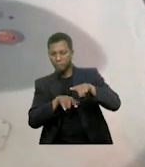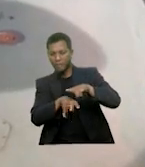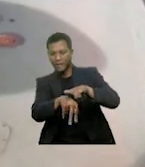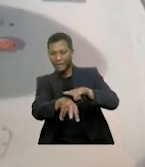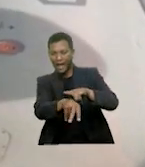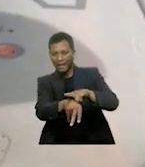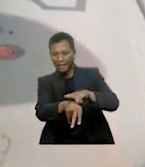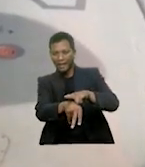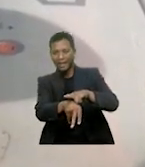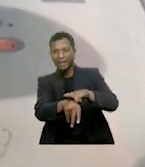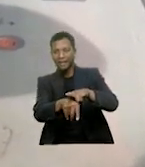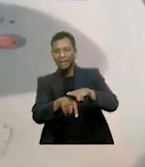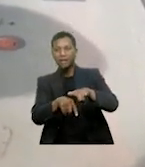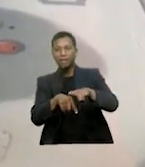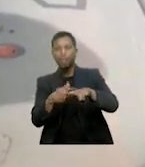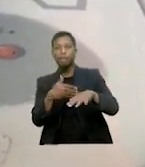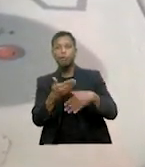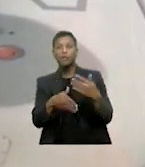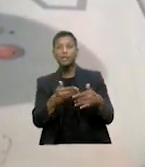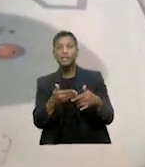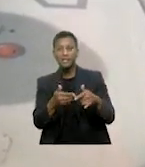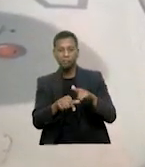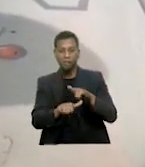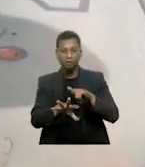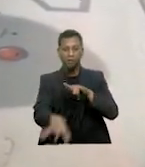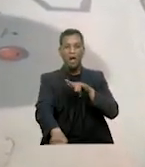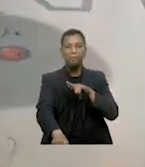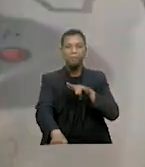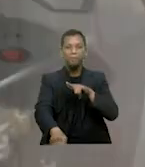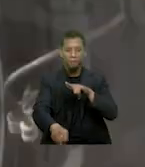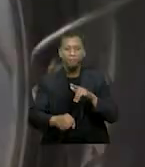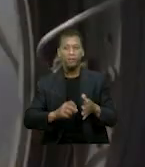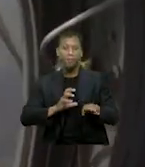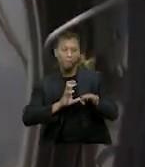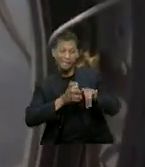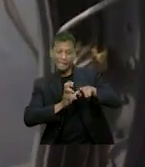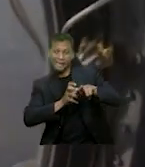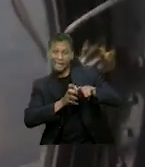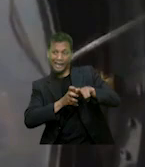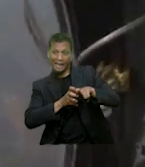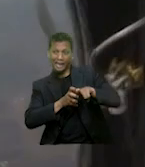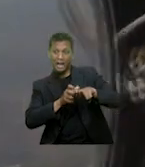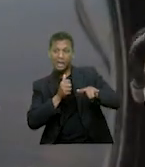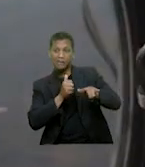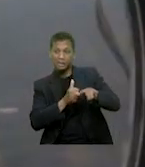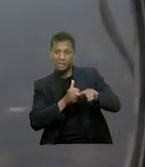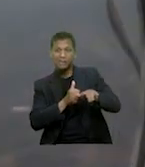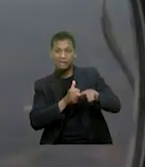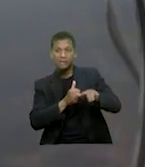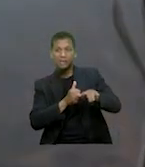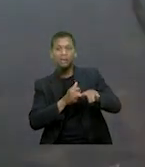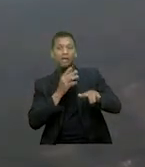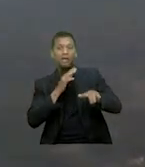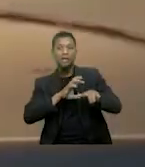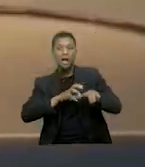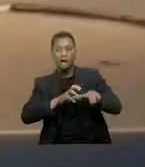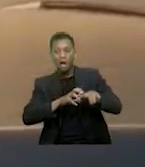operasi penyergapan. Menggunakan mesin pabrikan Pratt & Whitney Kanada, pesawat ini memiliki kemampuan manuver yang